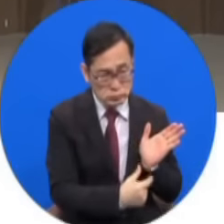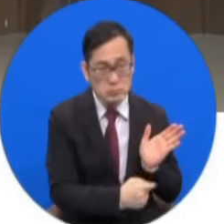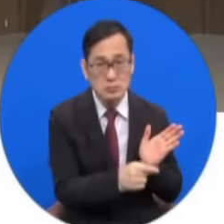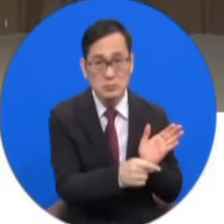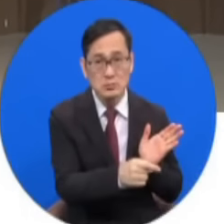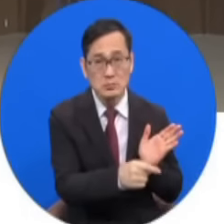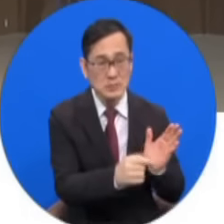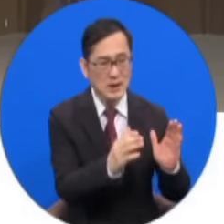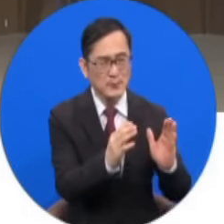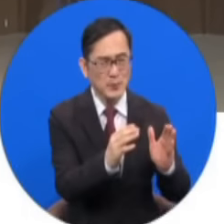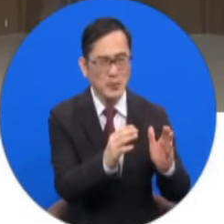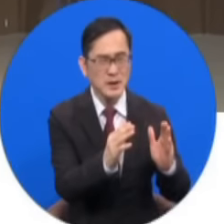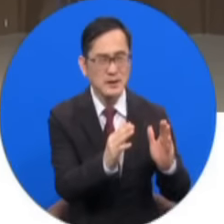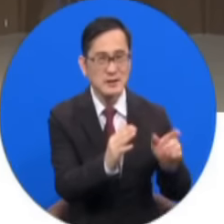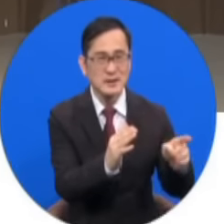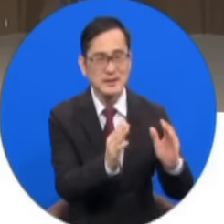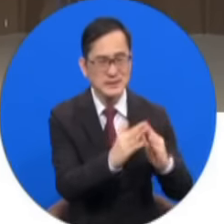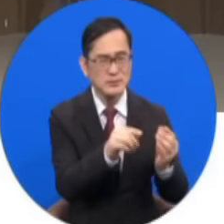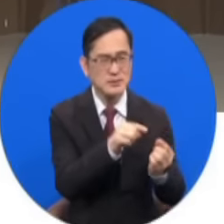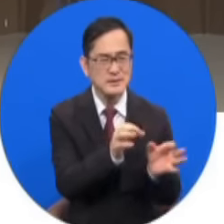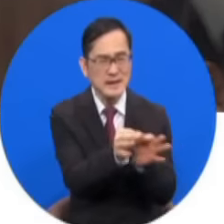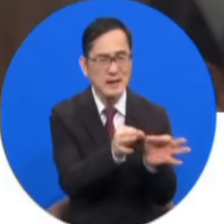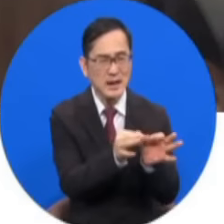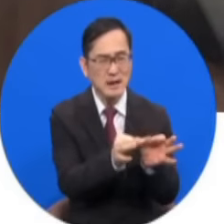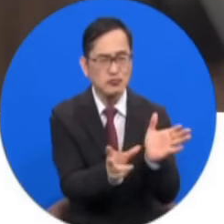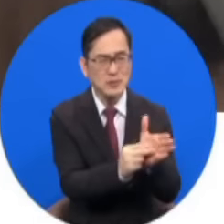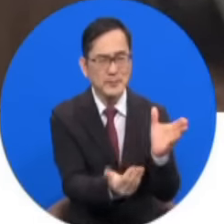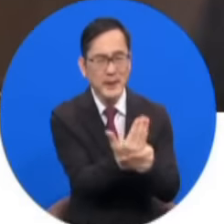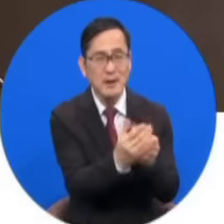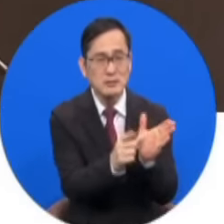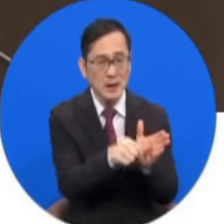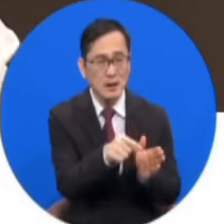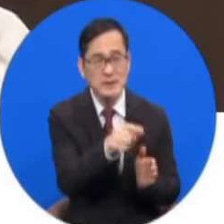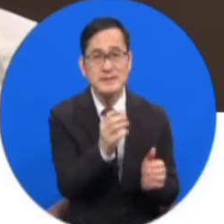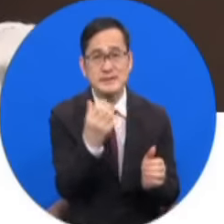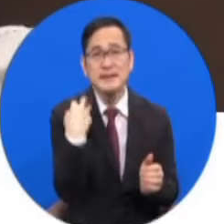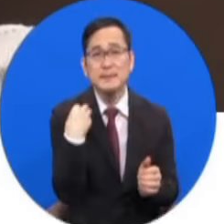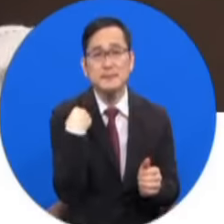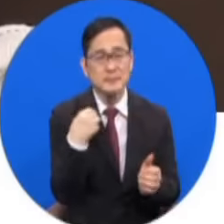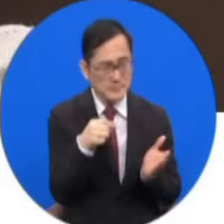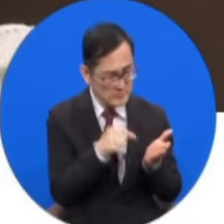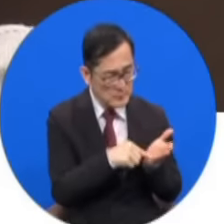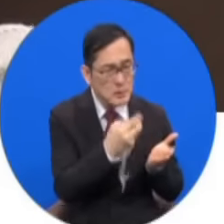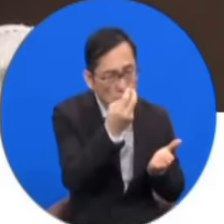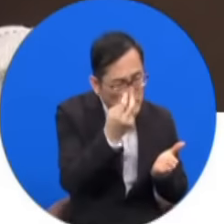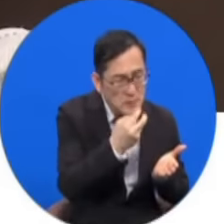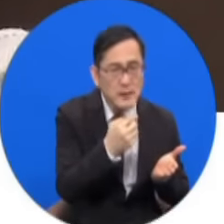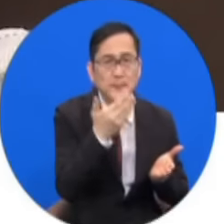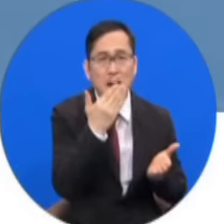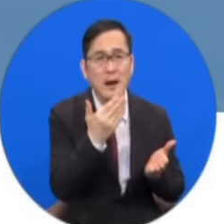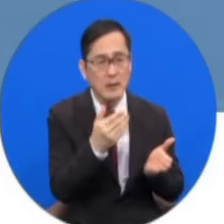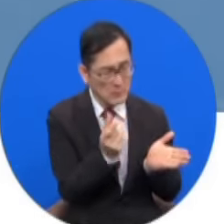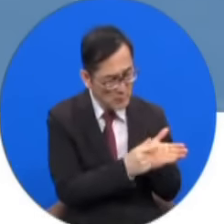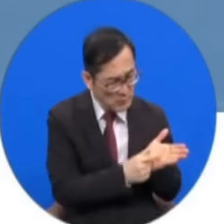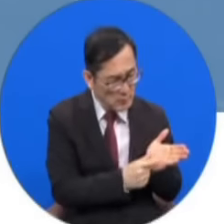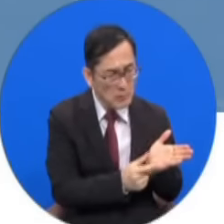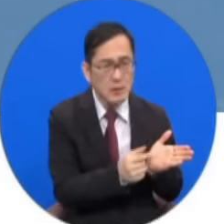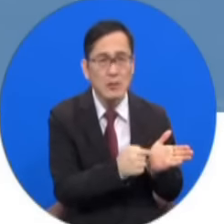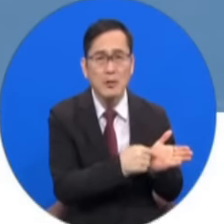등록함으로써 때에 책임 소재도 분명히 있는 것이거든요 그렇기 때문에 그리고 또 지금 제주도라는 긴 거리 속에서